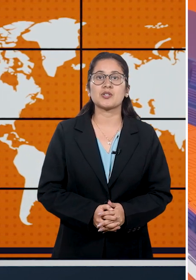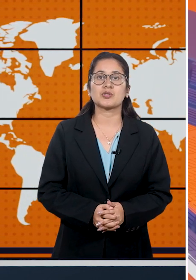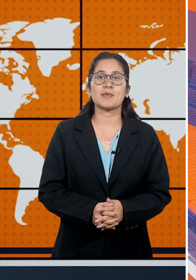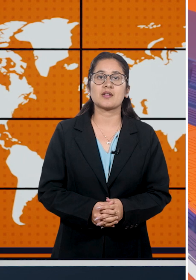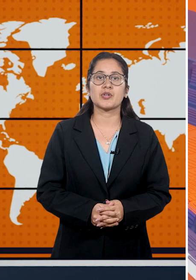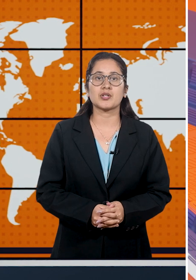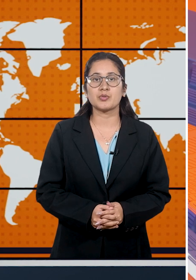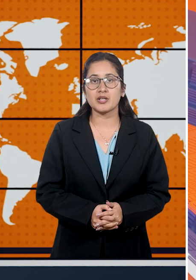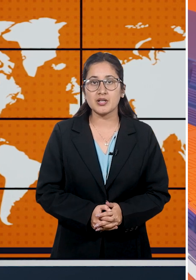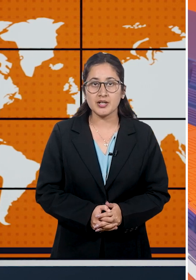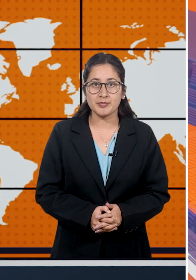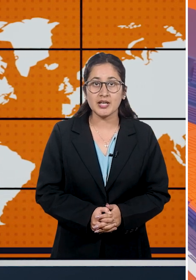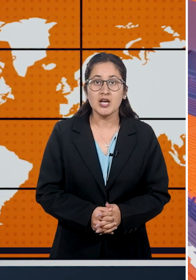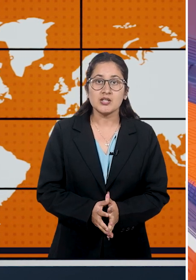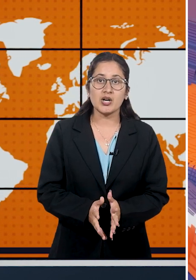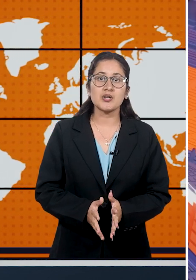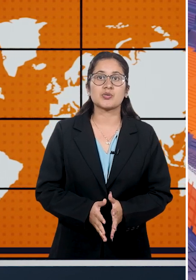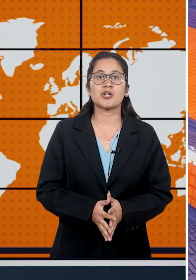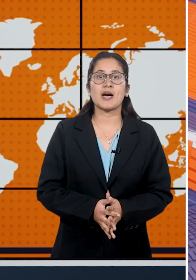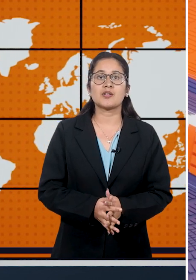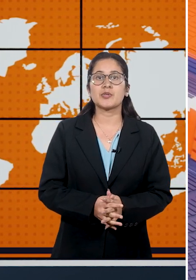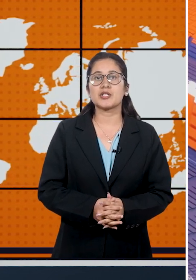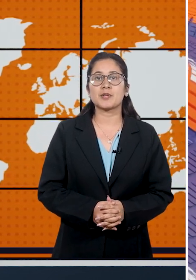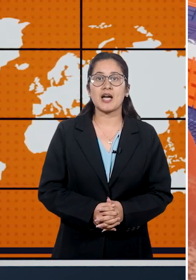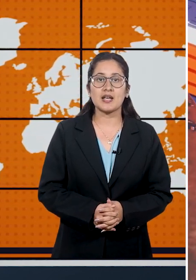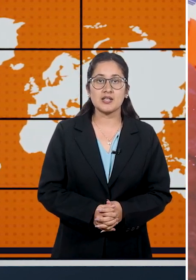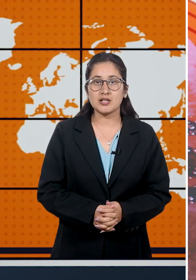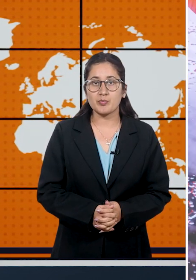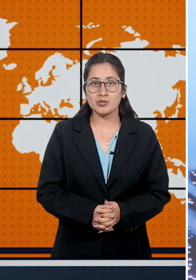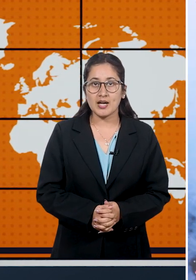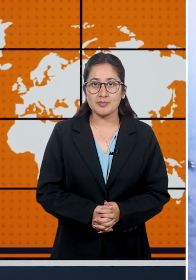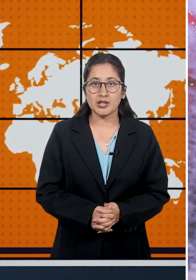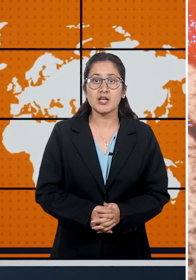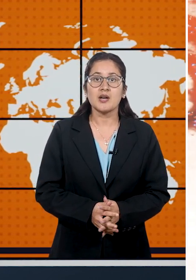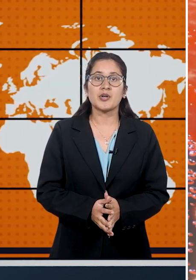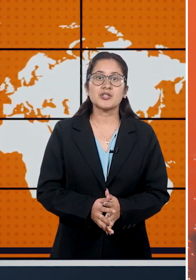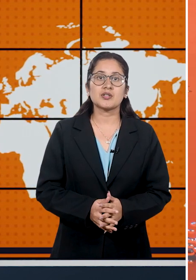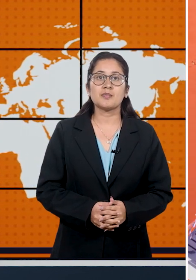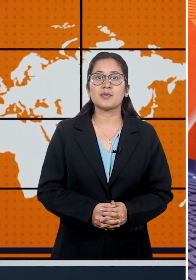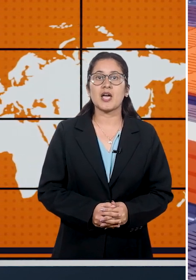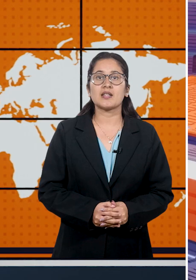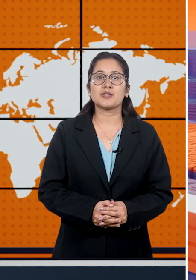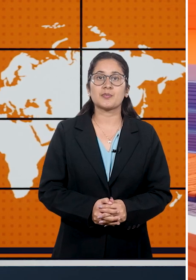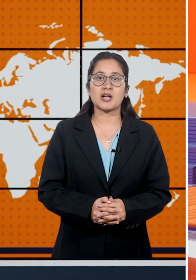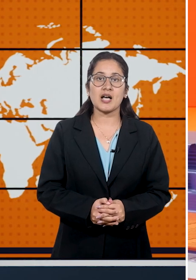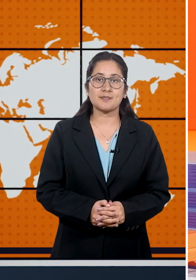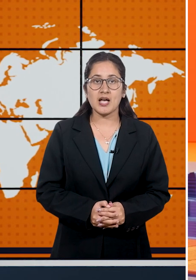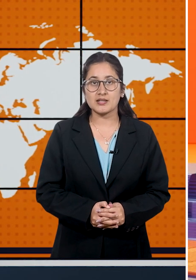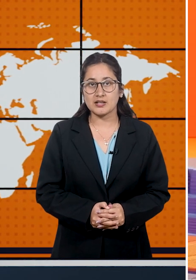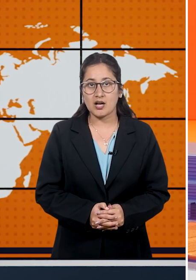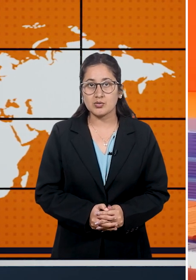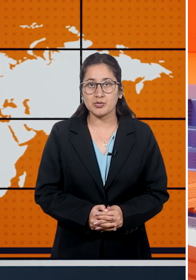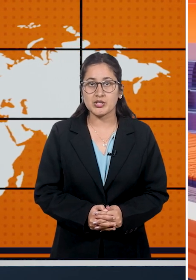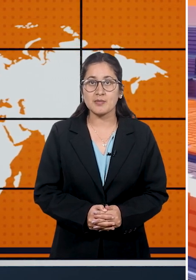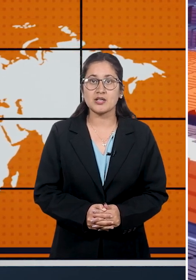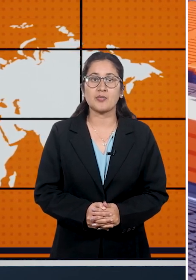बसे पनि शुक्रबारको बैठक कुनै निर्णय बिनै सकियो। शुक्रबारको बैठक प्रधान न्यायाधीशका उम्मेदवारी मध्ये वरिष्ठतम न्यायाधीश प्रकाशमान